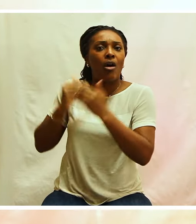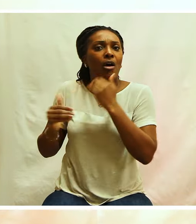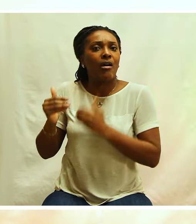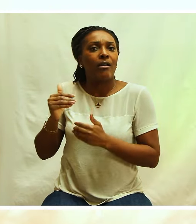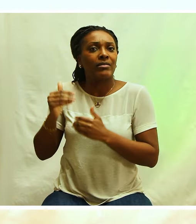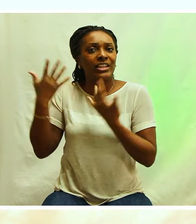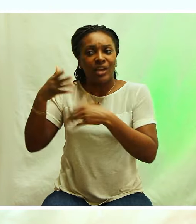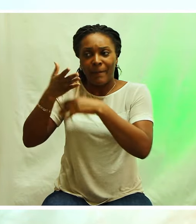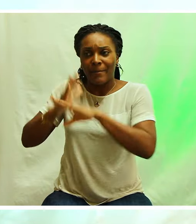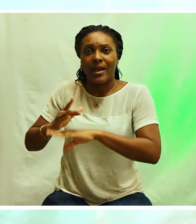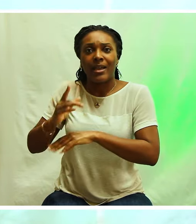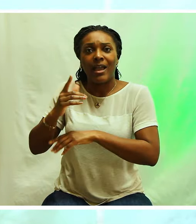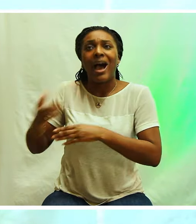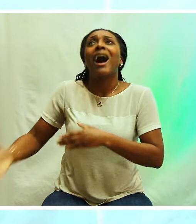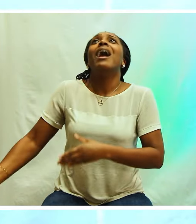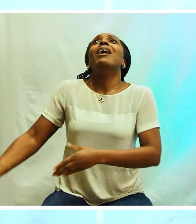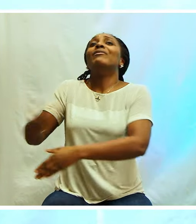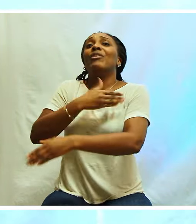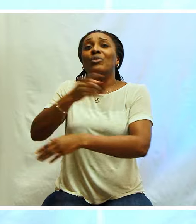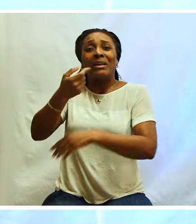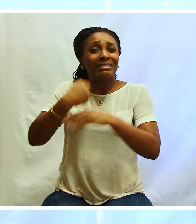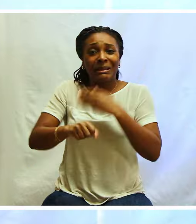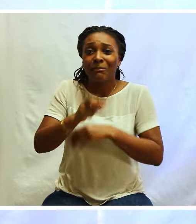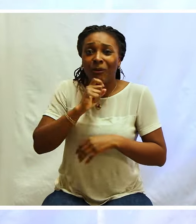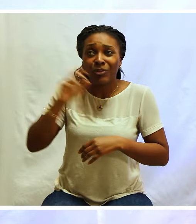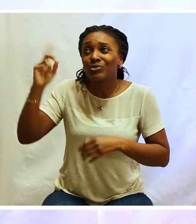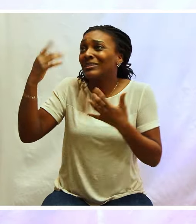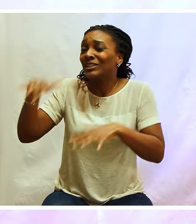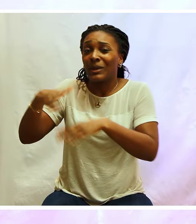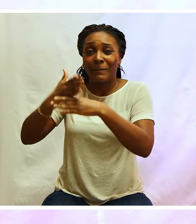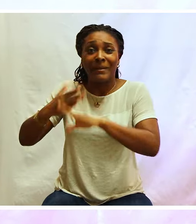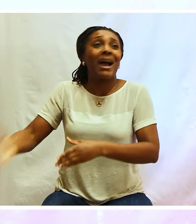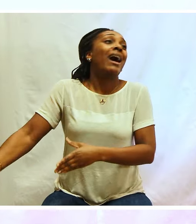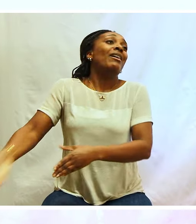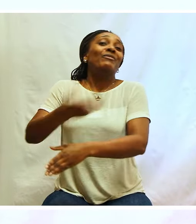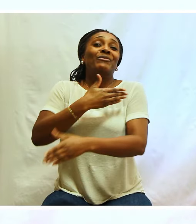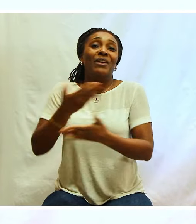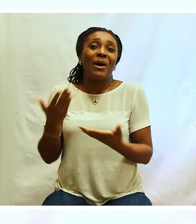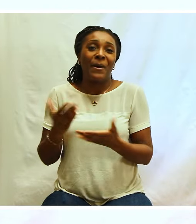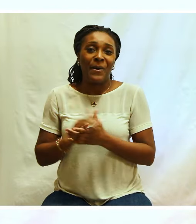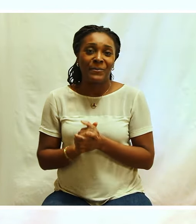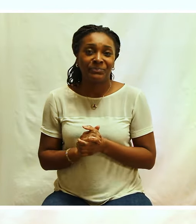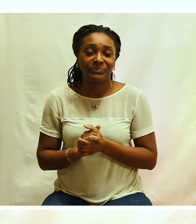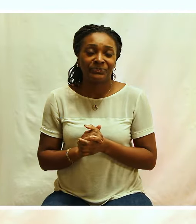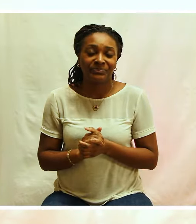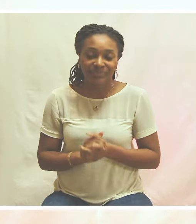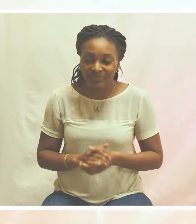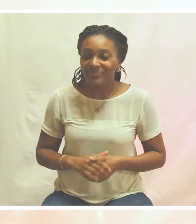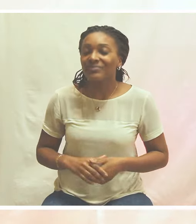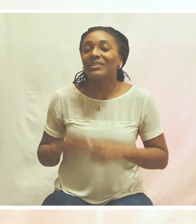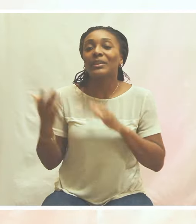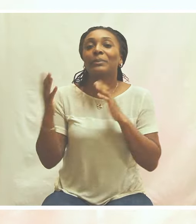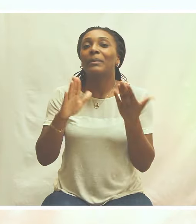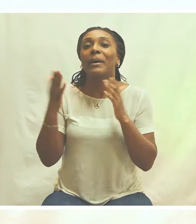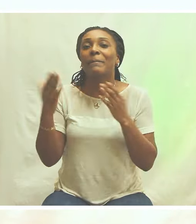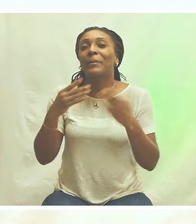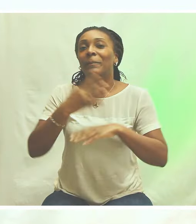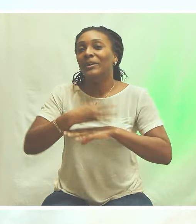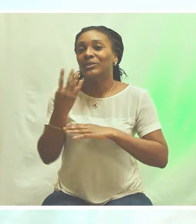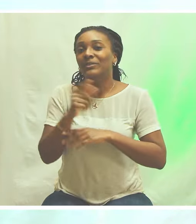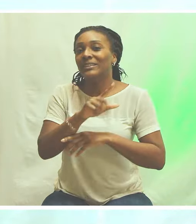qu'il a établi d'avance avant même ta naissance. Je voudrais juste te rappeler cette parabole, Matthieu 25, verset